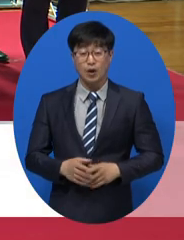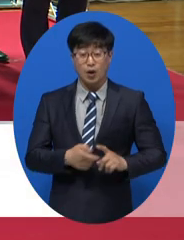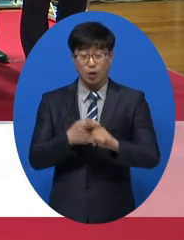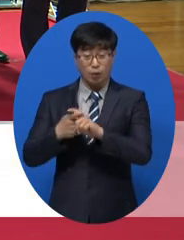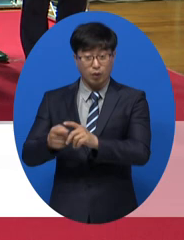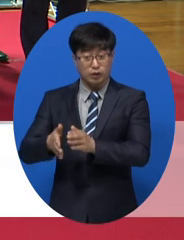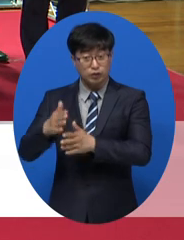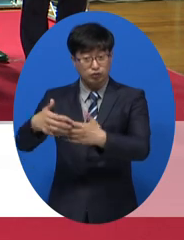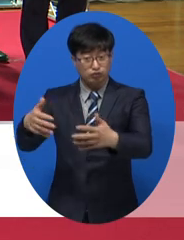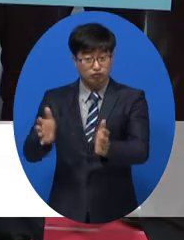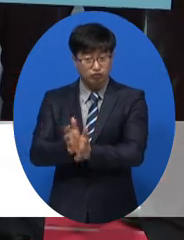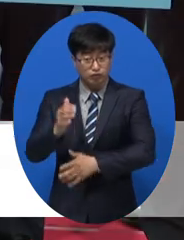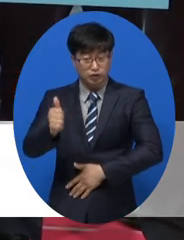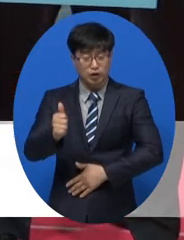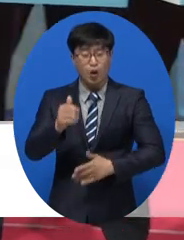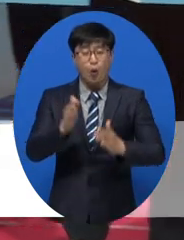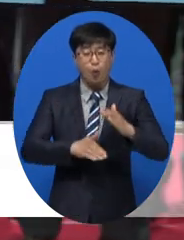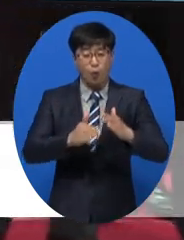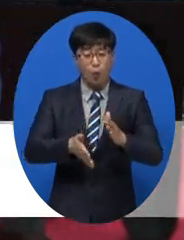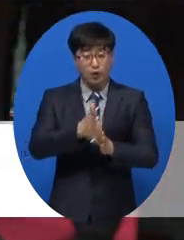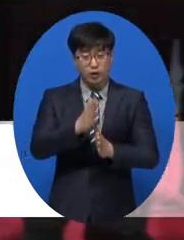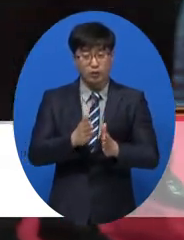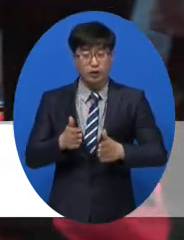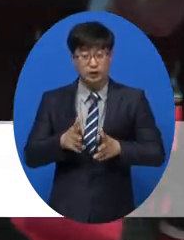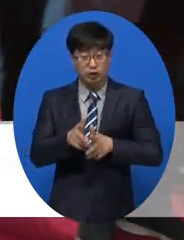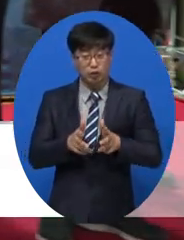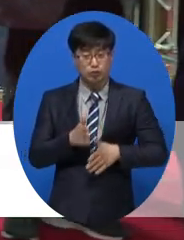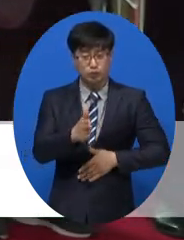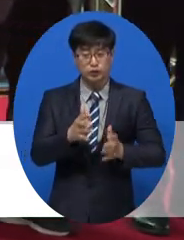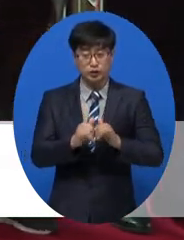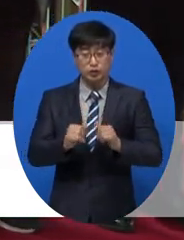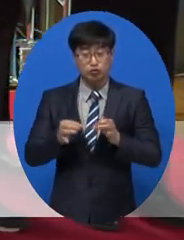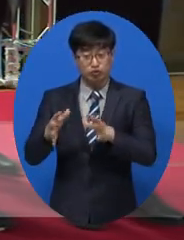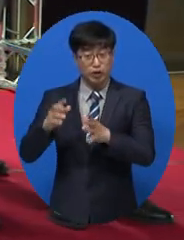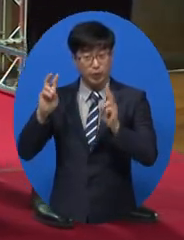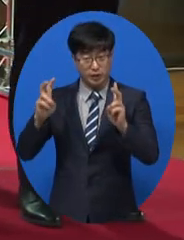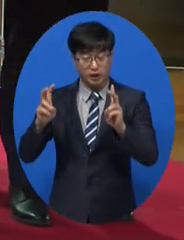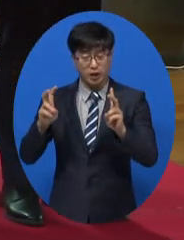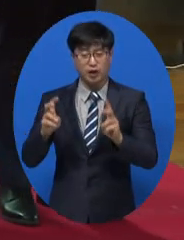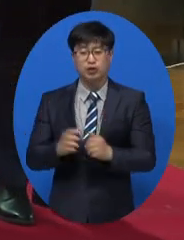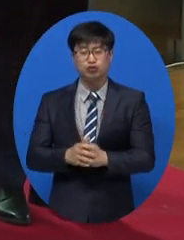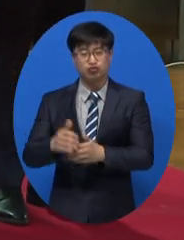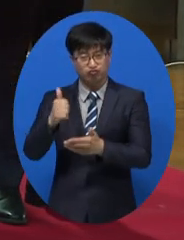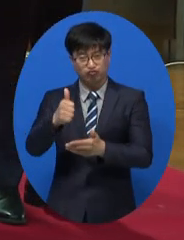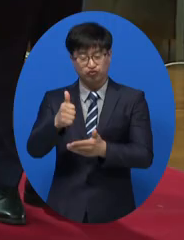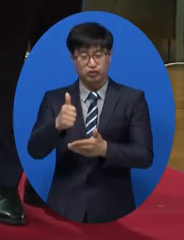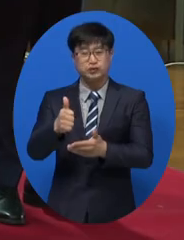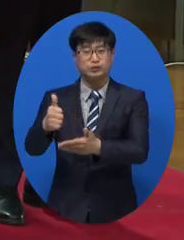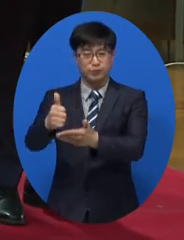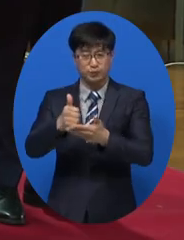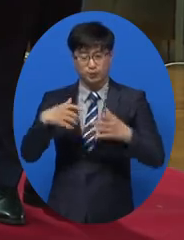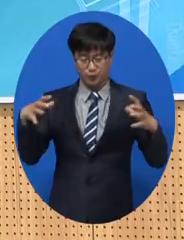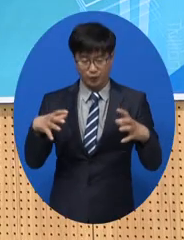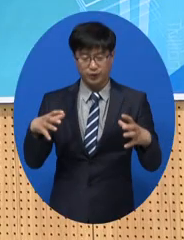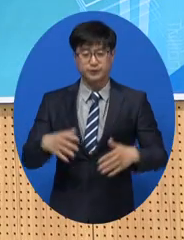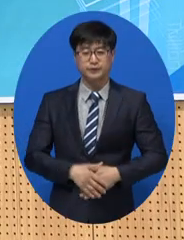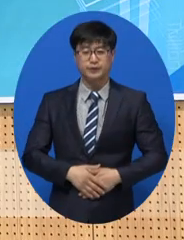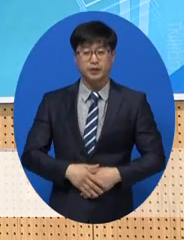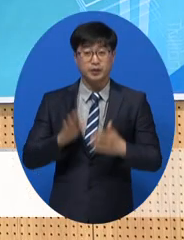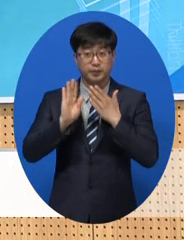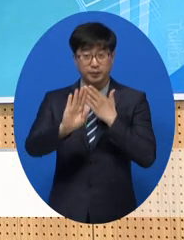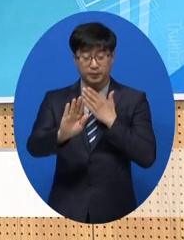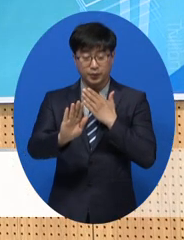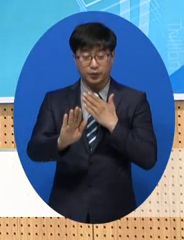관련 실국장, 산하 공공기관, 산업계 전문가와 도내 투자기업까지 투자유치 주역들이 한자리에 모였습니다.